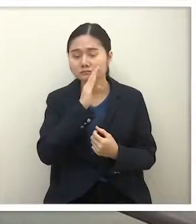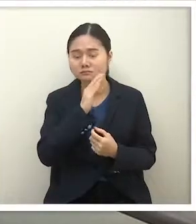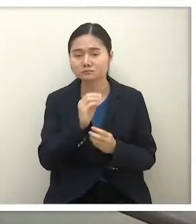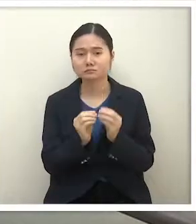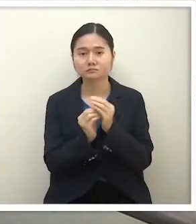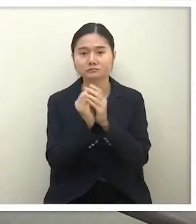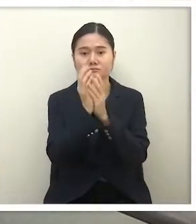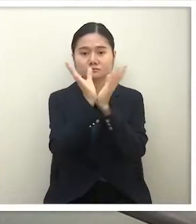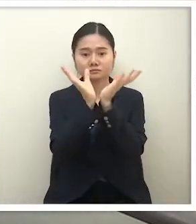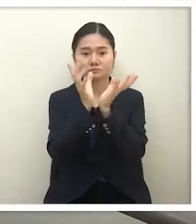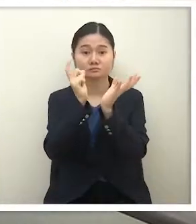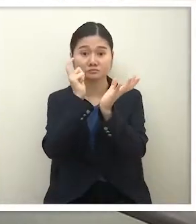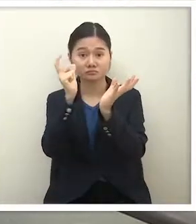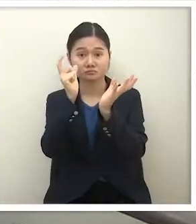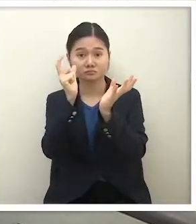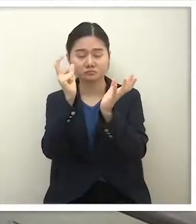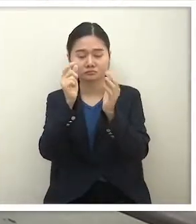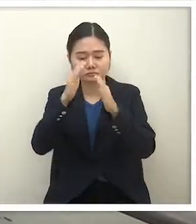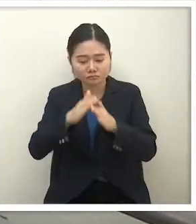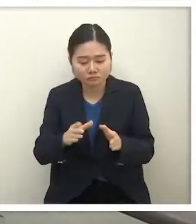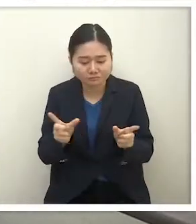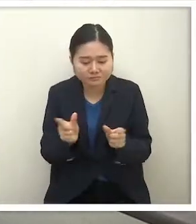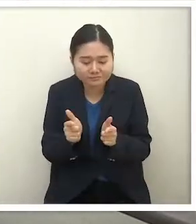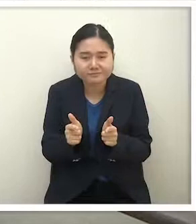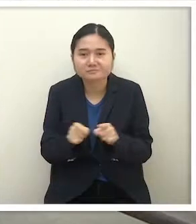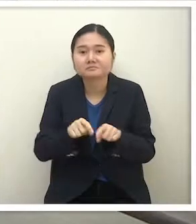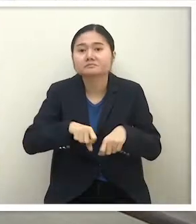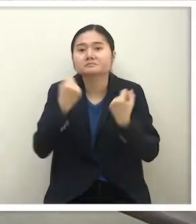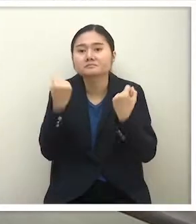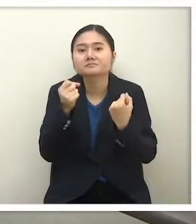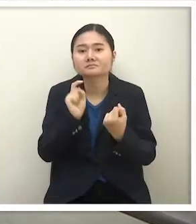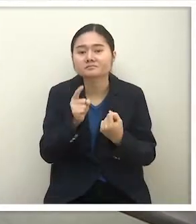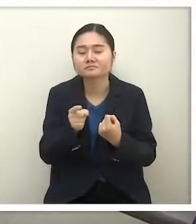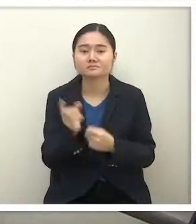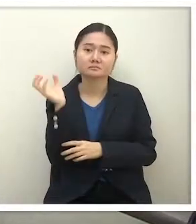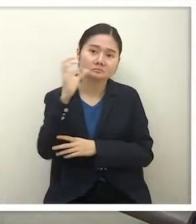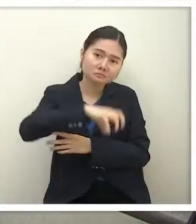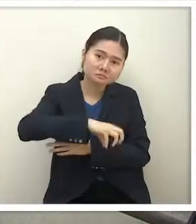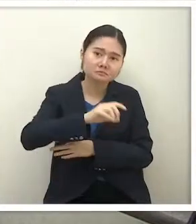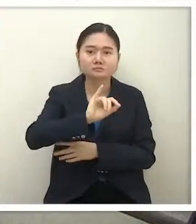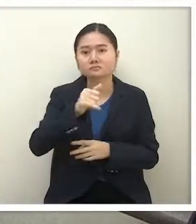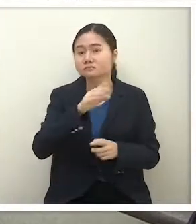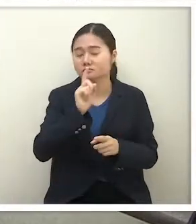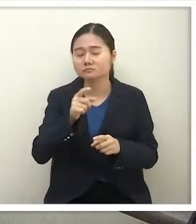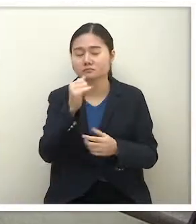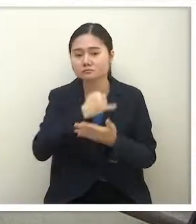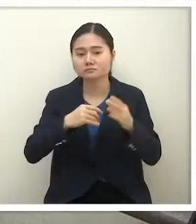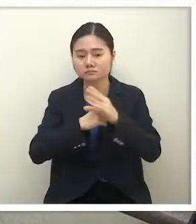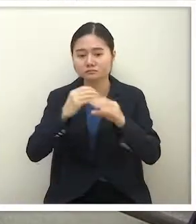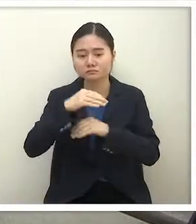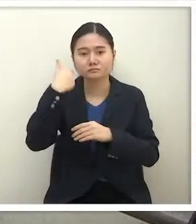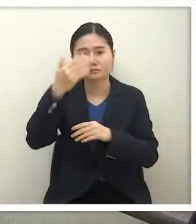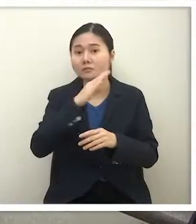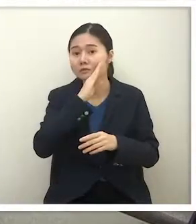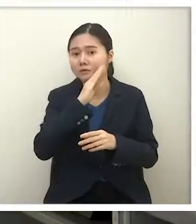ใหญ่โคนเล็กนี่คงอยู่ไม่ได้คงหักแน่นอนถูกไหมเพราะฉะนั้นเราจะวาดโครงมันก่อนเวลาเ